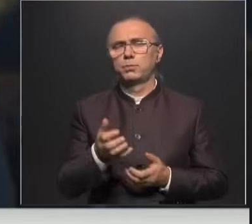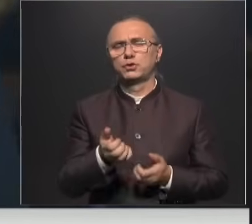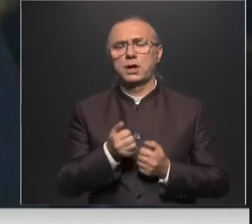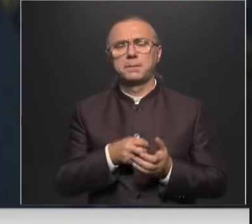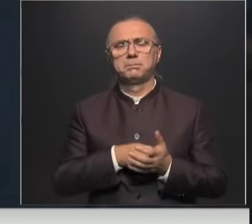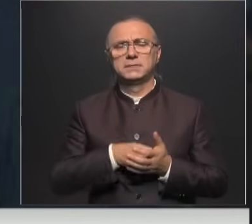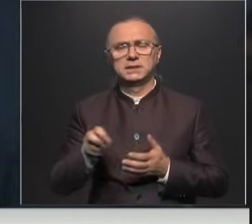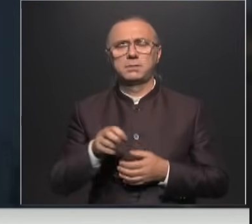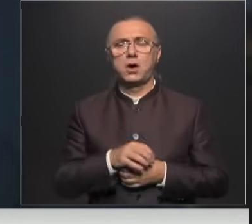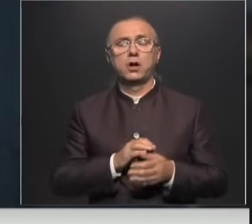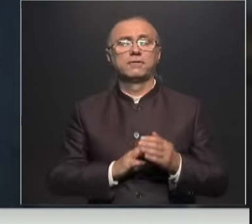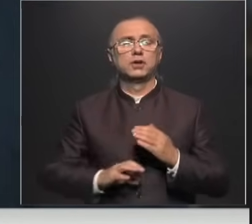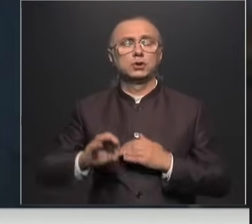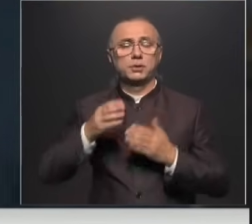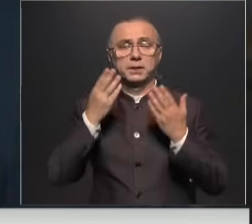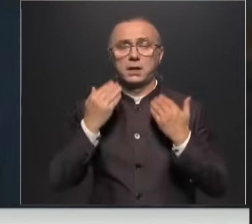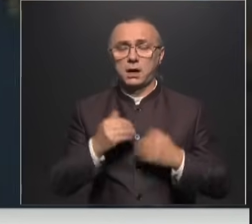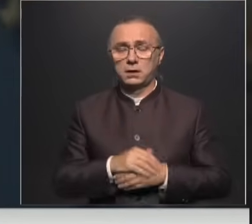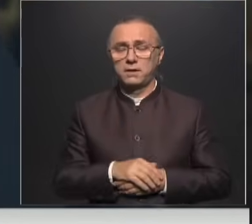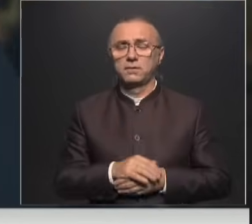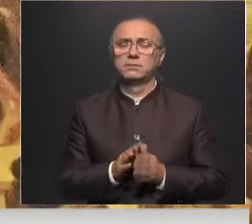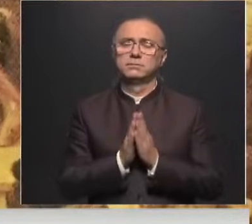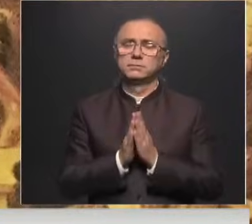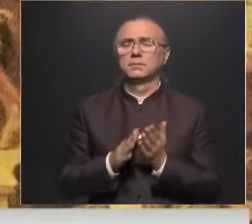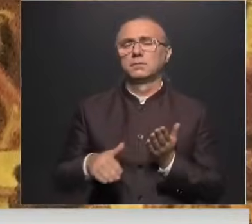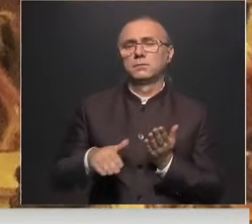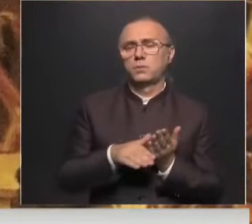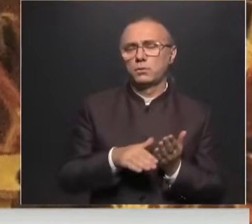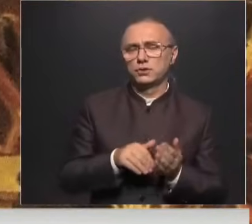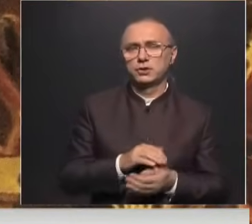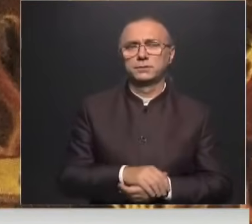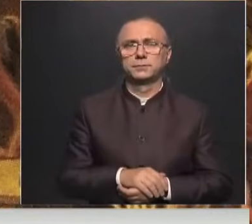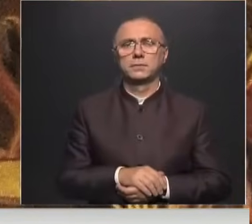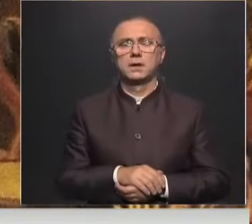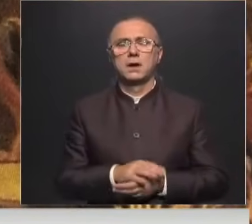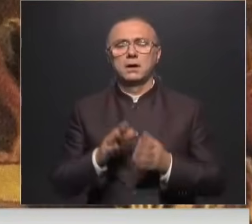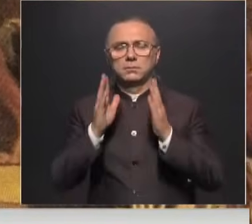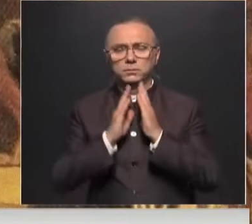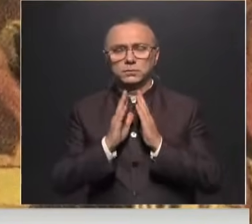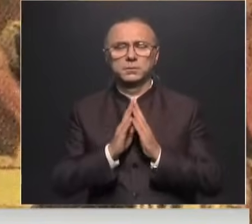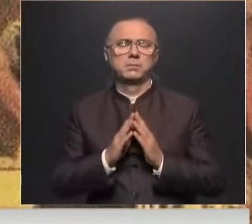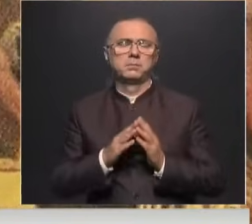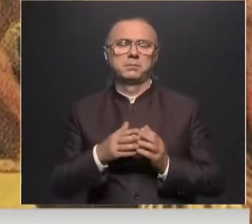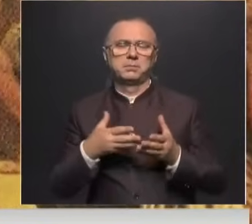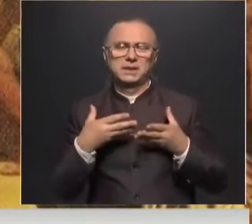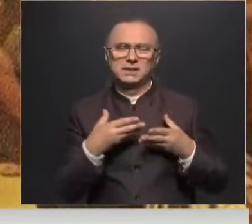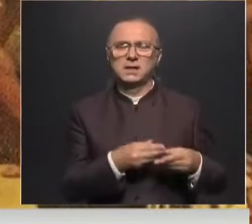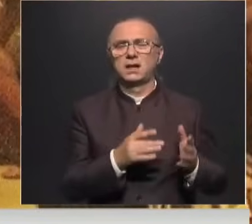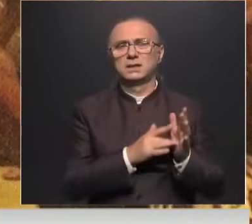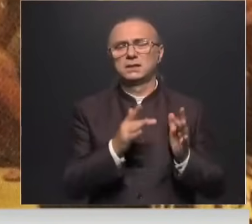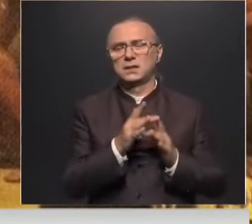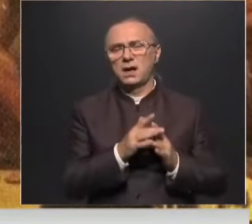и неоднократно отправляли им финансовую помощь. Мамлюки и османы притесняли христианские общины и